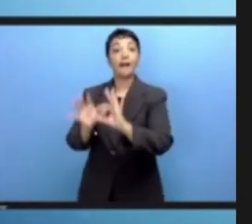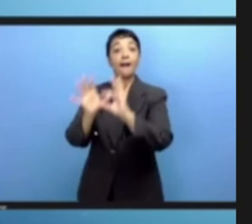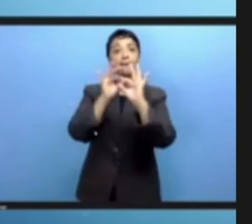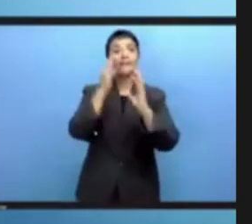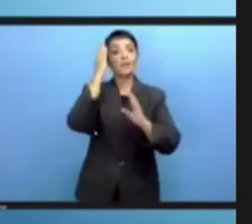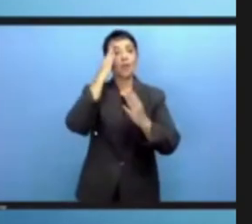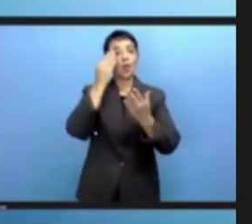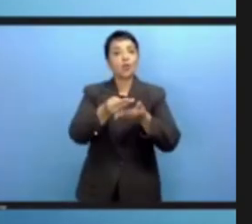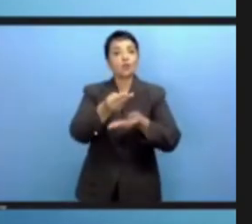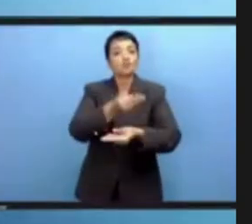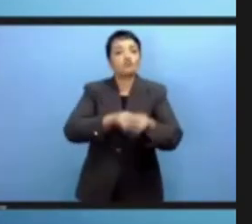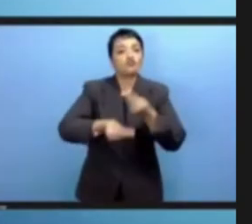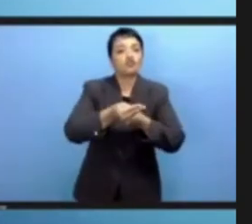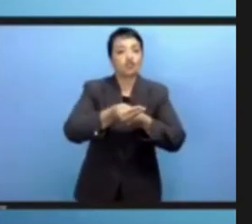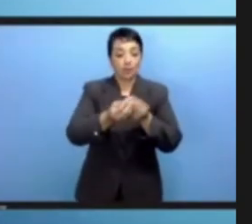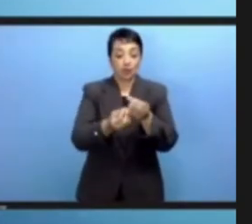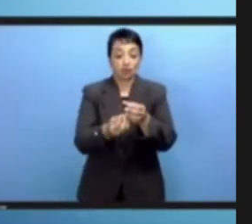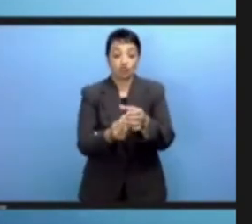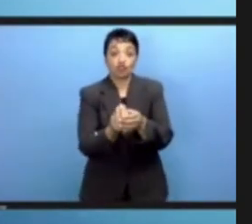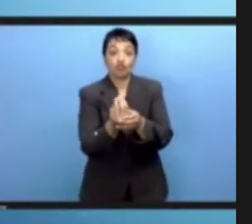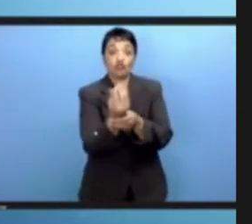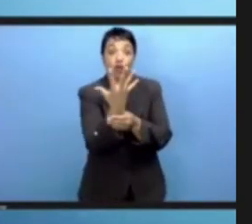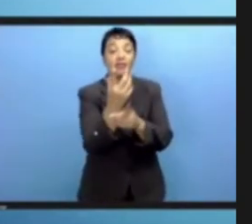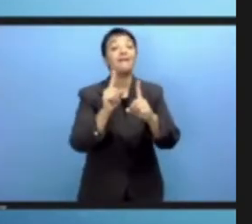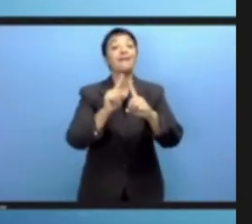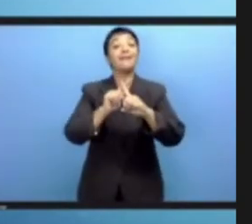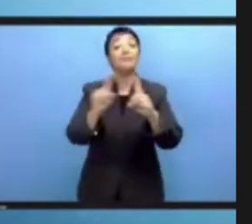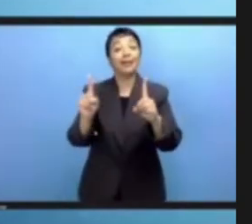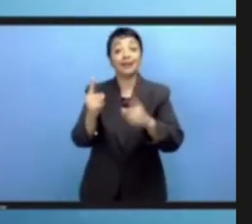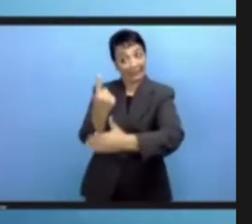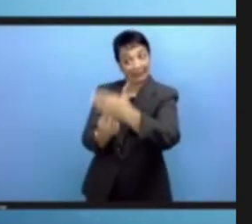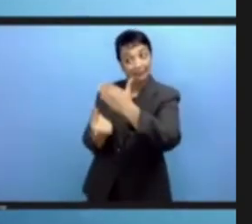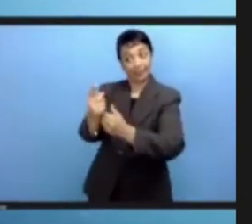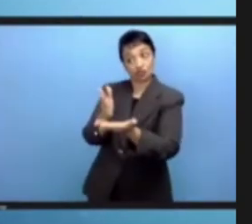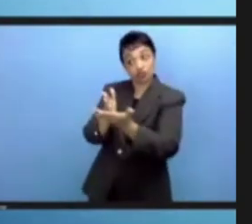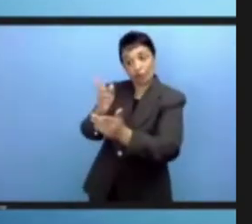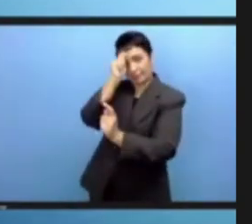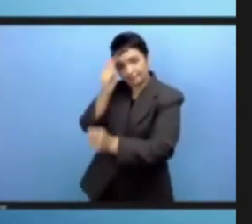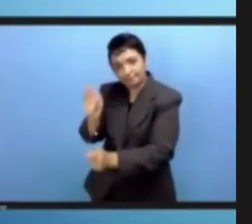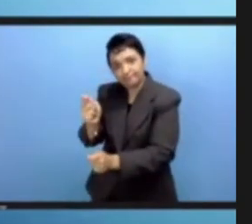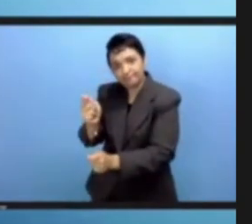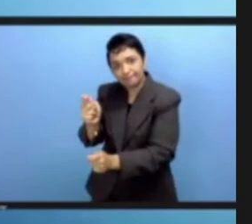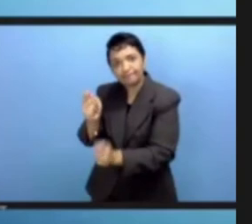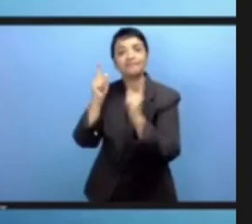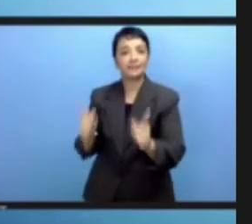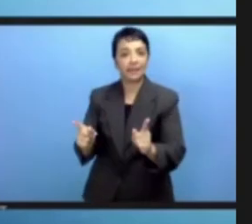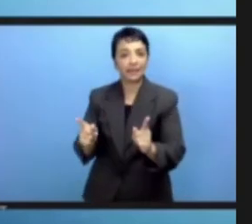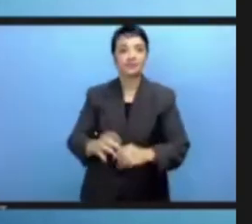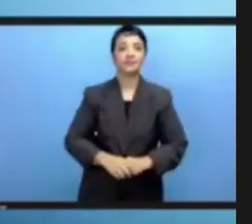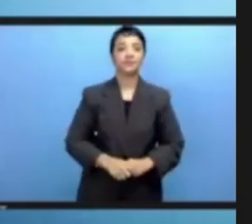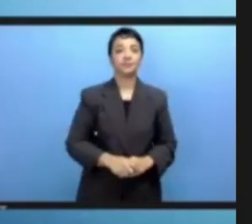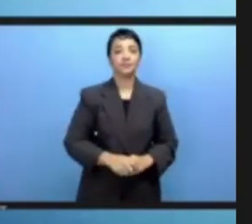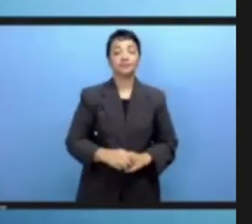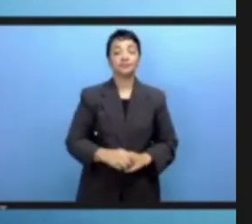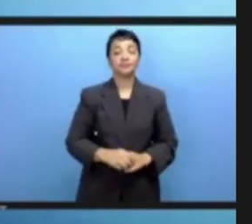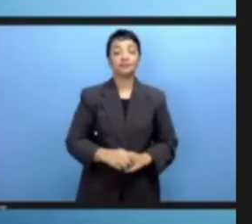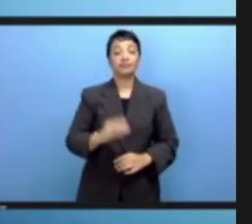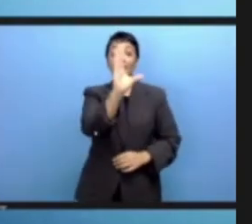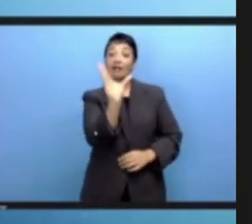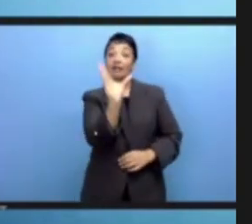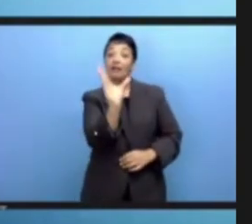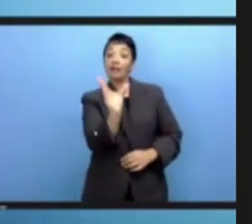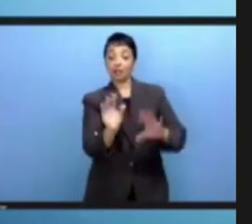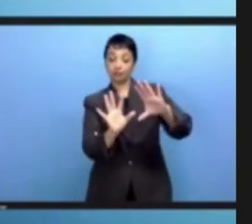Il s'agit également de servir de ces services pour favoriser la croissance économique. Les pays africains